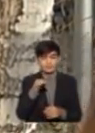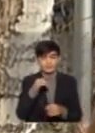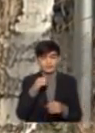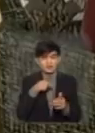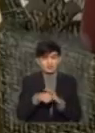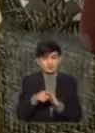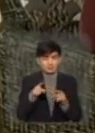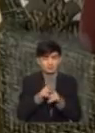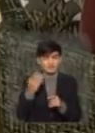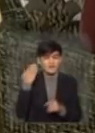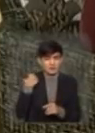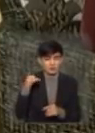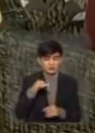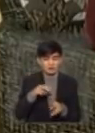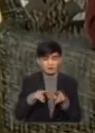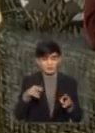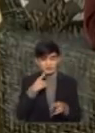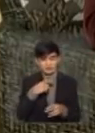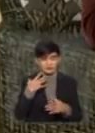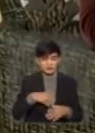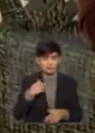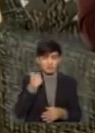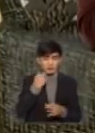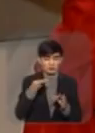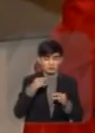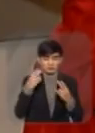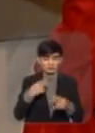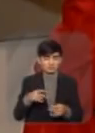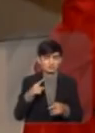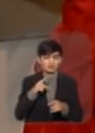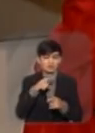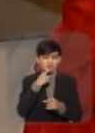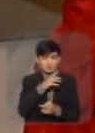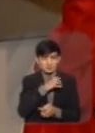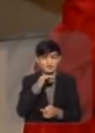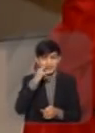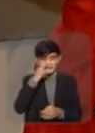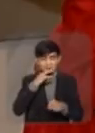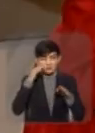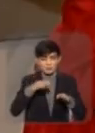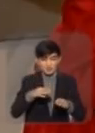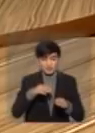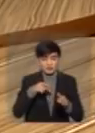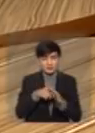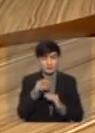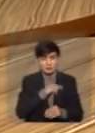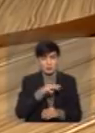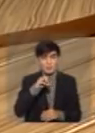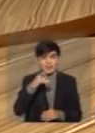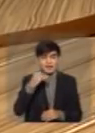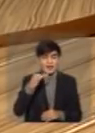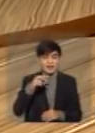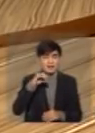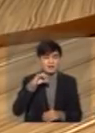қарабайыр бір түсінік. Ал Қазақстандағы әйелдер құқығын қорғау бір бағыты болып табылатын халықаралық қордың Қазақстандағы өкілдігінің қызметкері Мерейлім